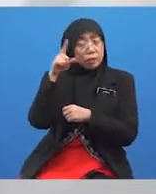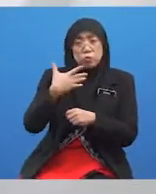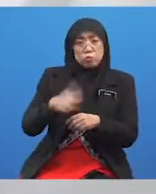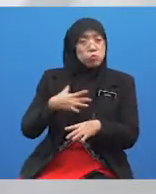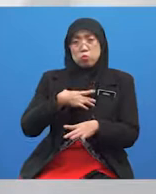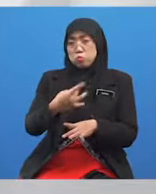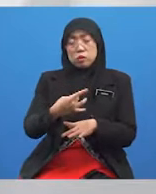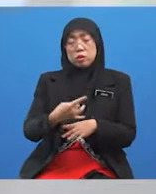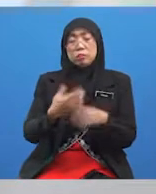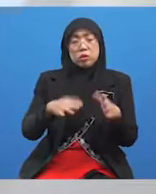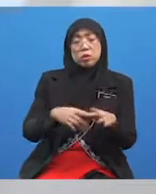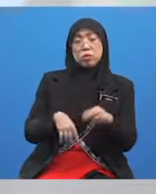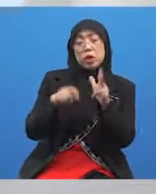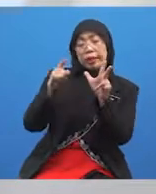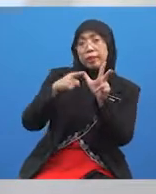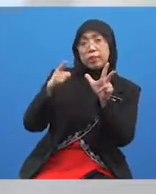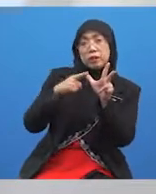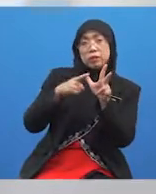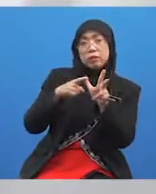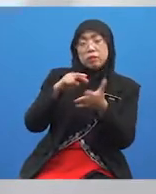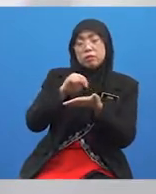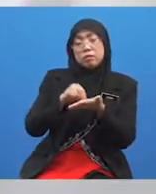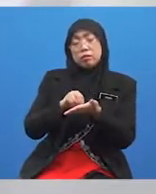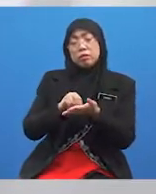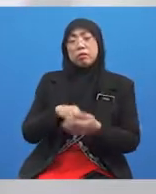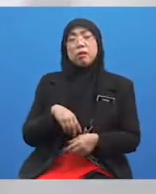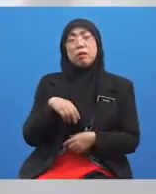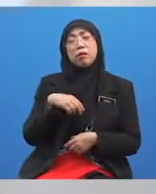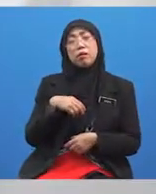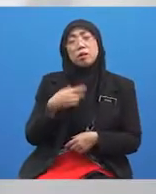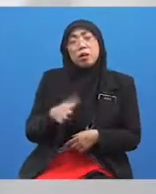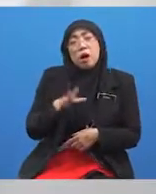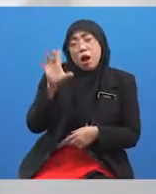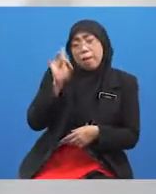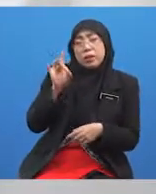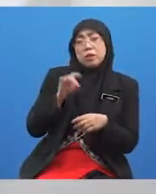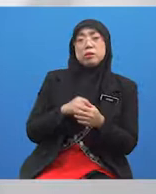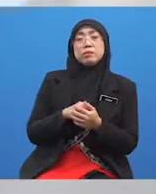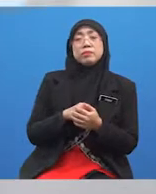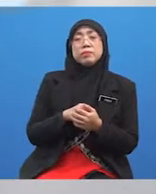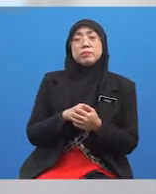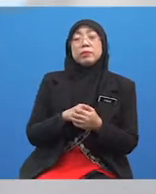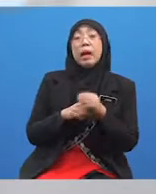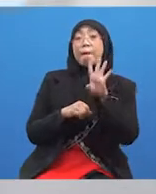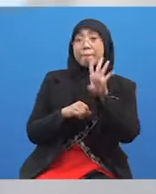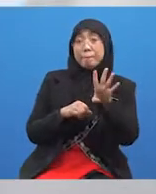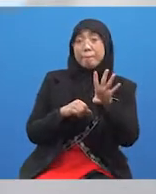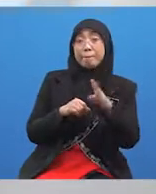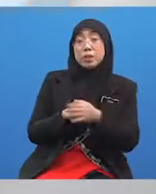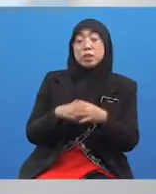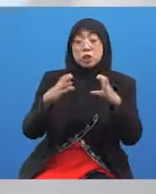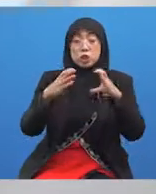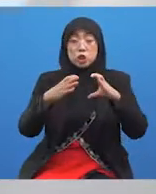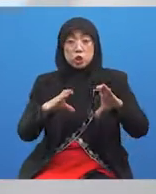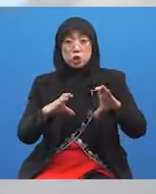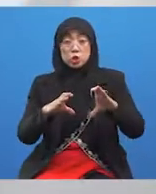ketiga, menilai. Dapat maklumat dan buat perbandingan. Kotak yang keempat, mencuba. Kenal